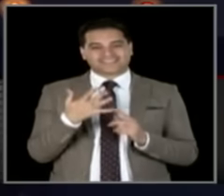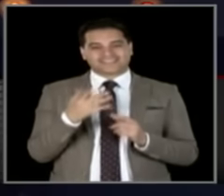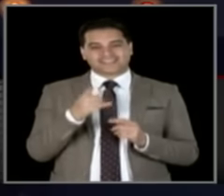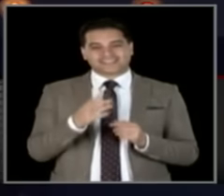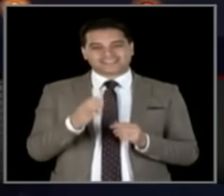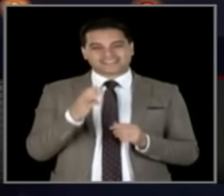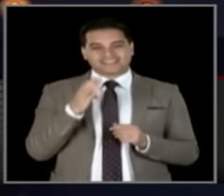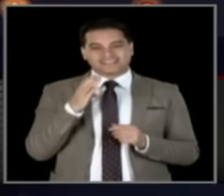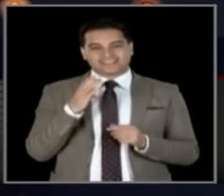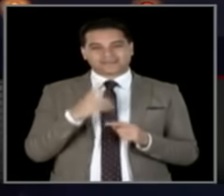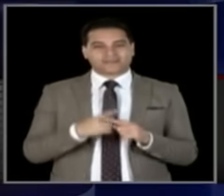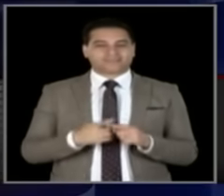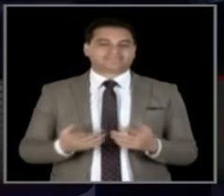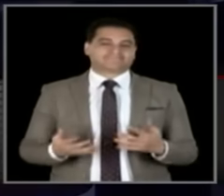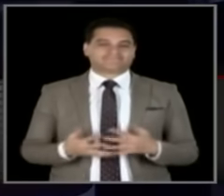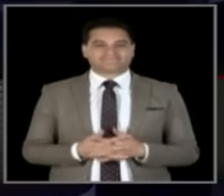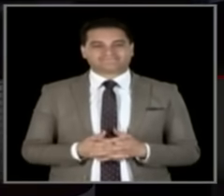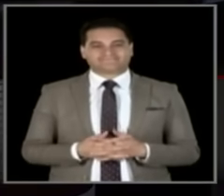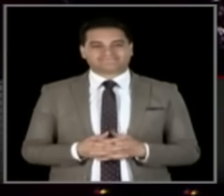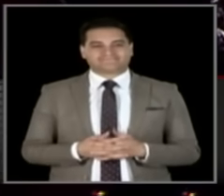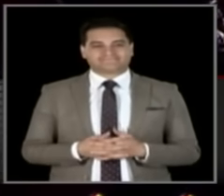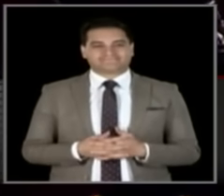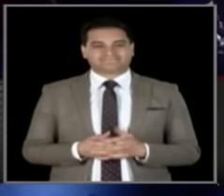ونيبال إجابة خاطئة.